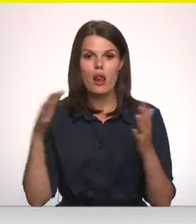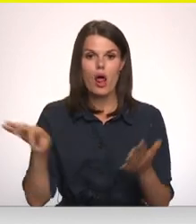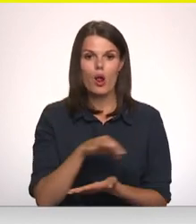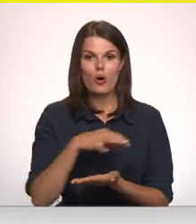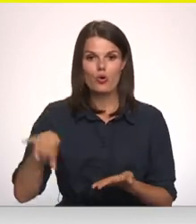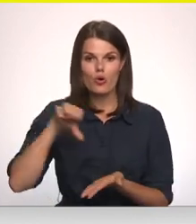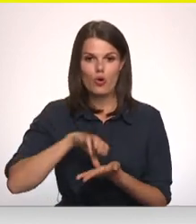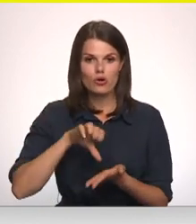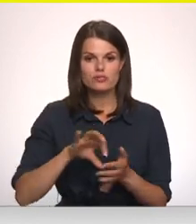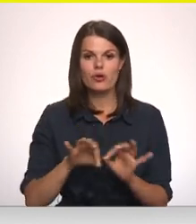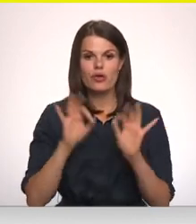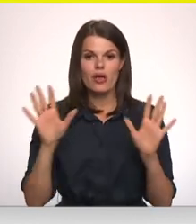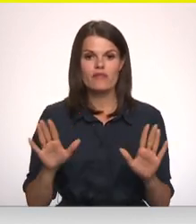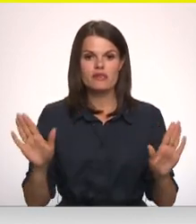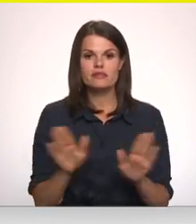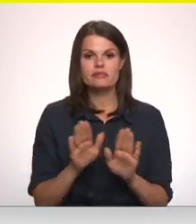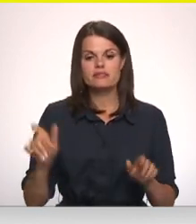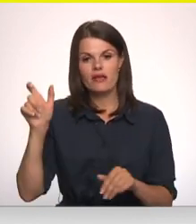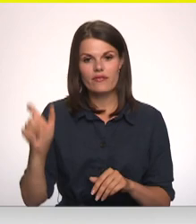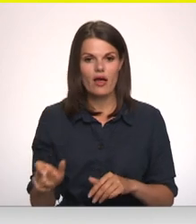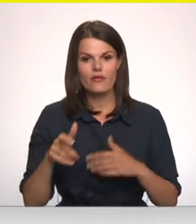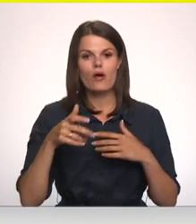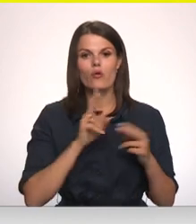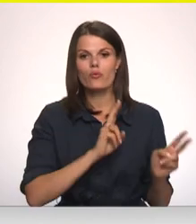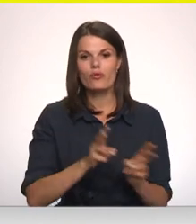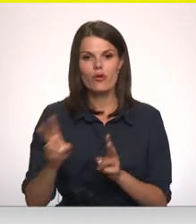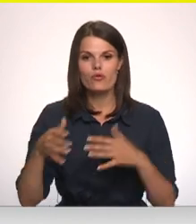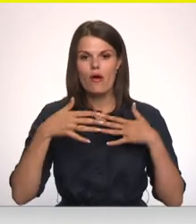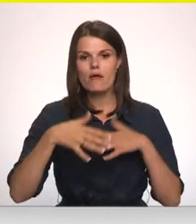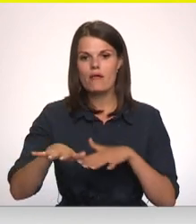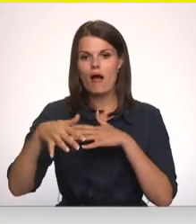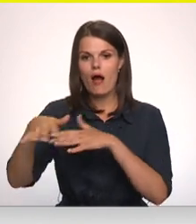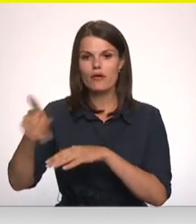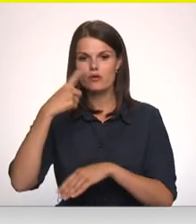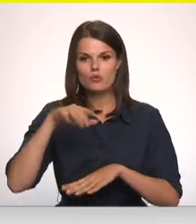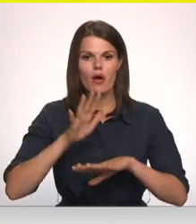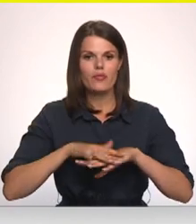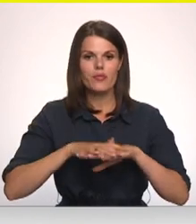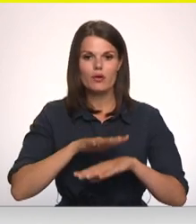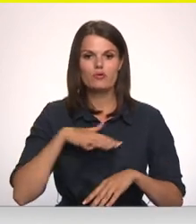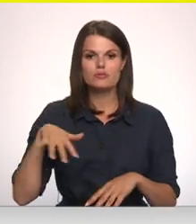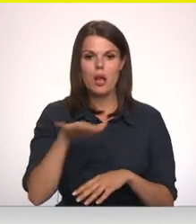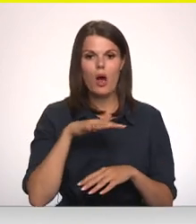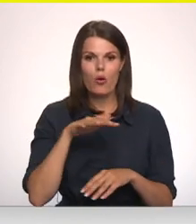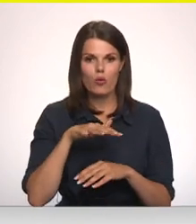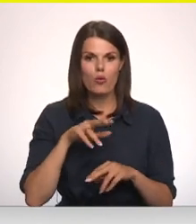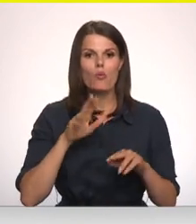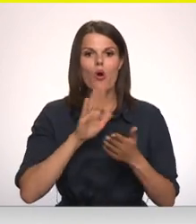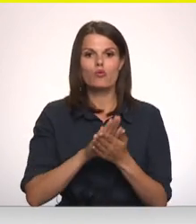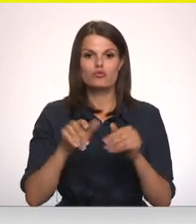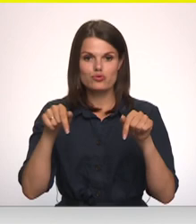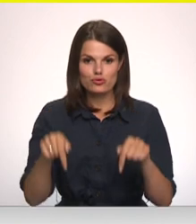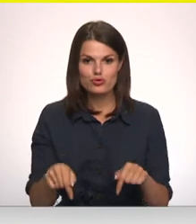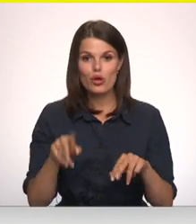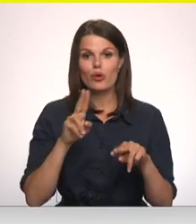ievadīs, protams, arī dziedātāji un dejotāji gājienas no Eslingenas tirgus laukuma šejieni. Un šovakar te savukārt būs arī